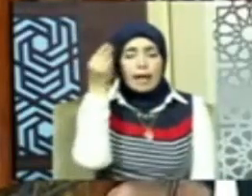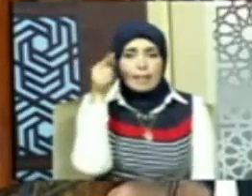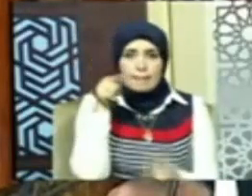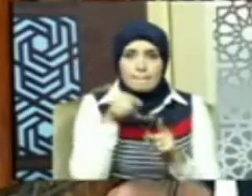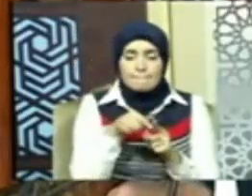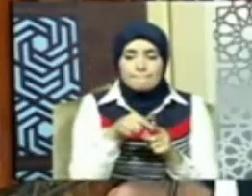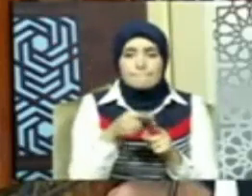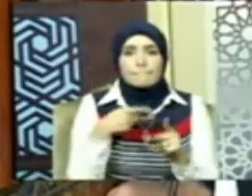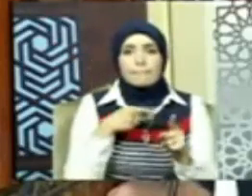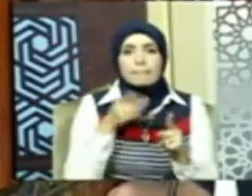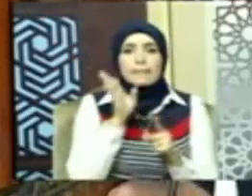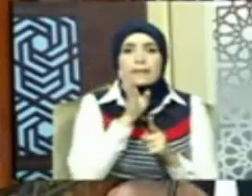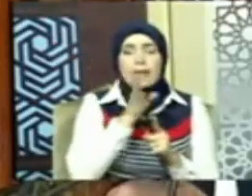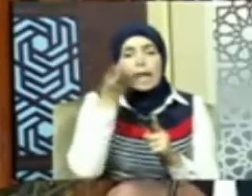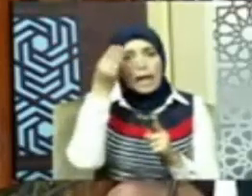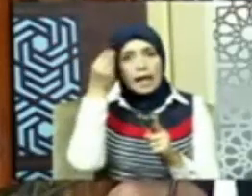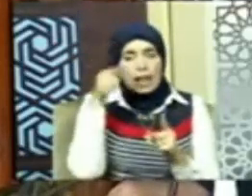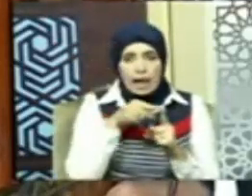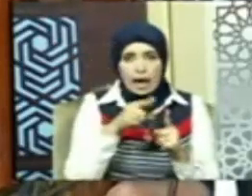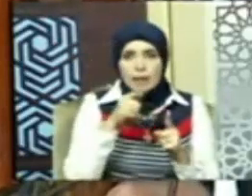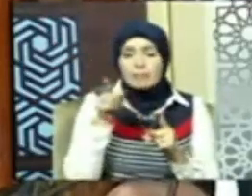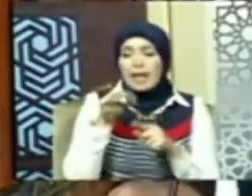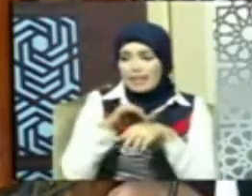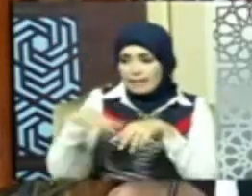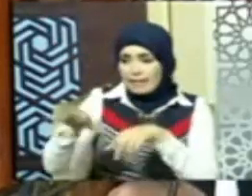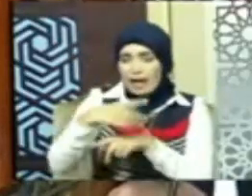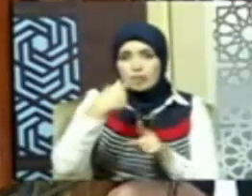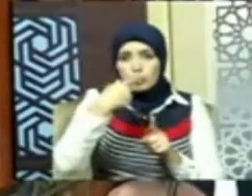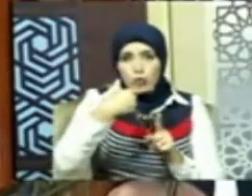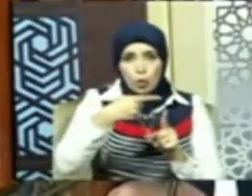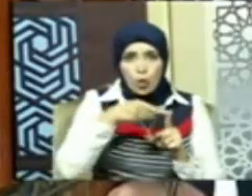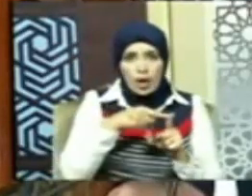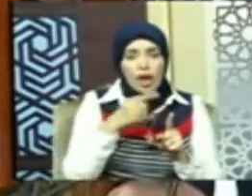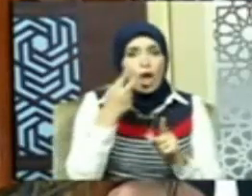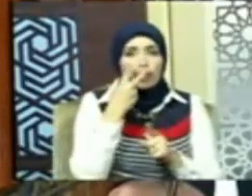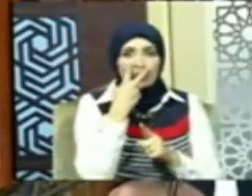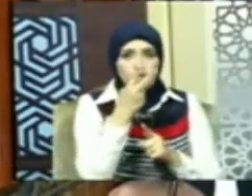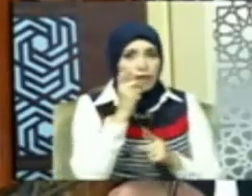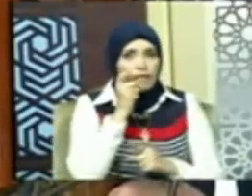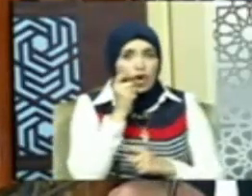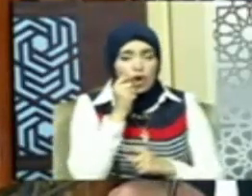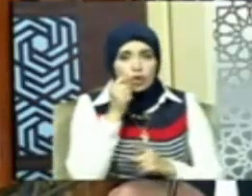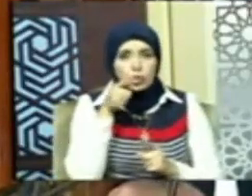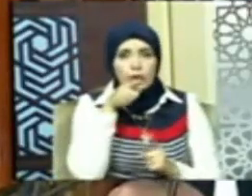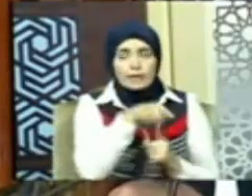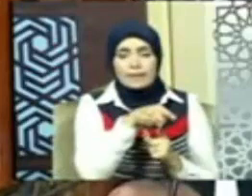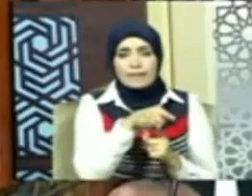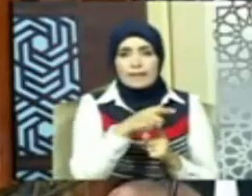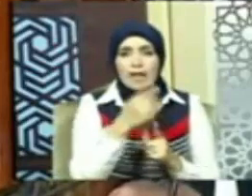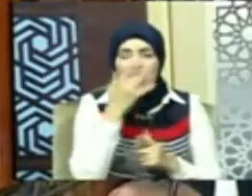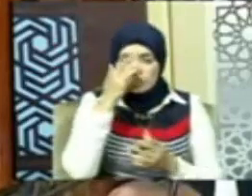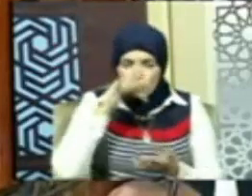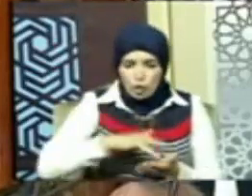يقولون لي فيك انقباض وإنما، رأوا رجلا عن ساحة الذل